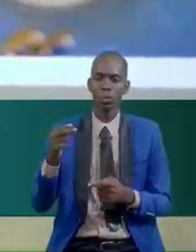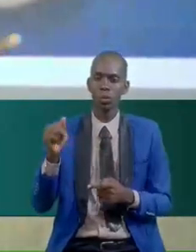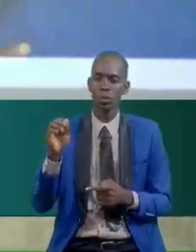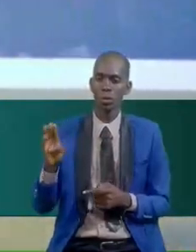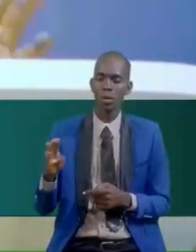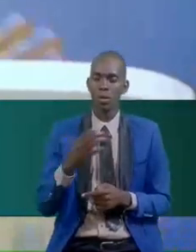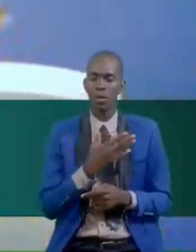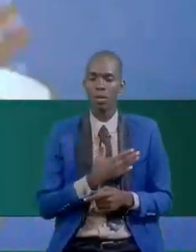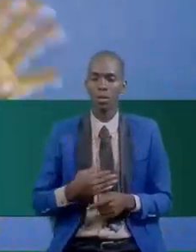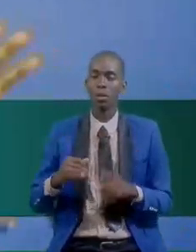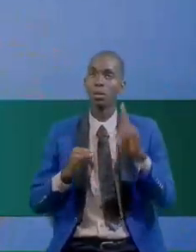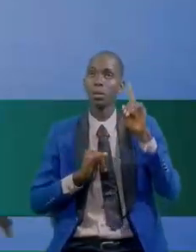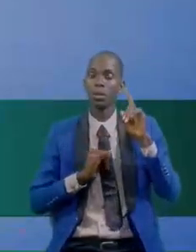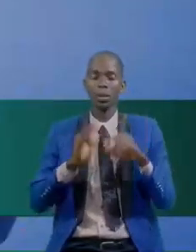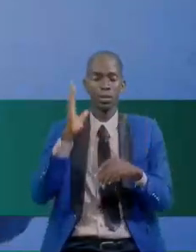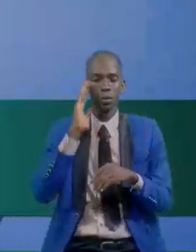Achab.